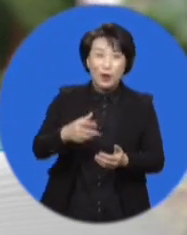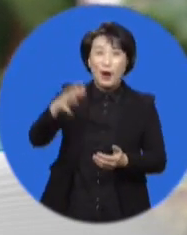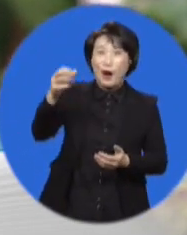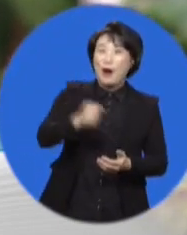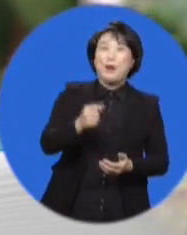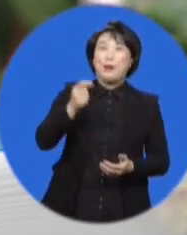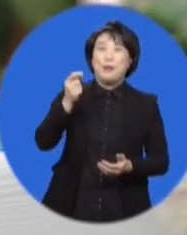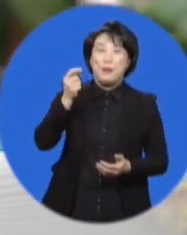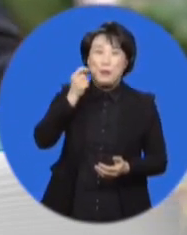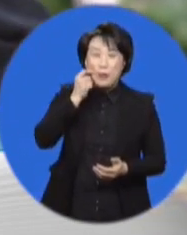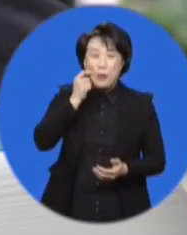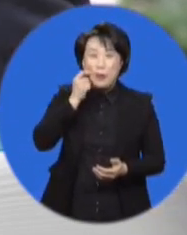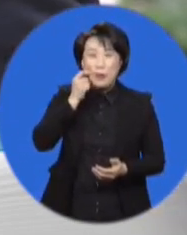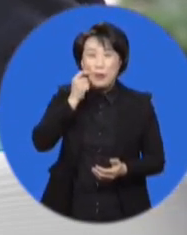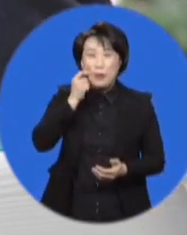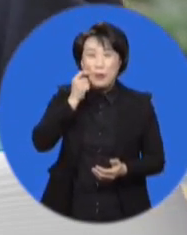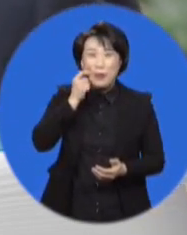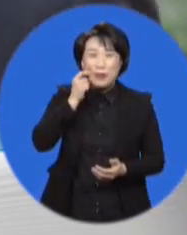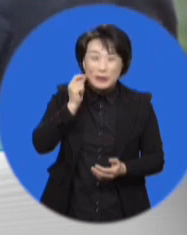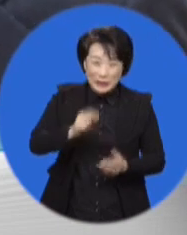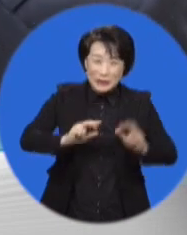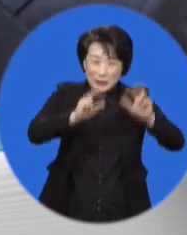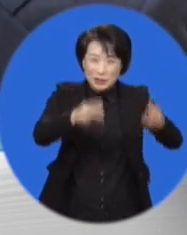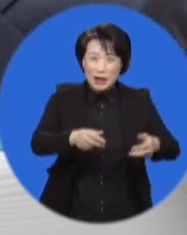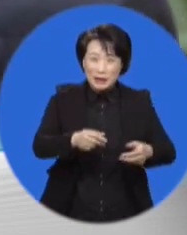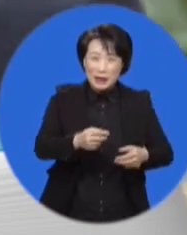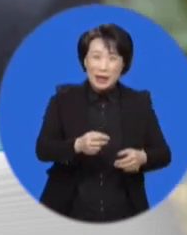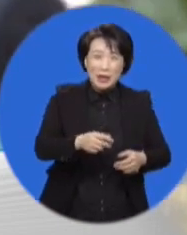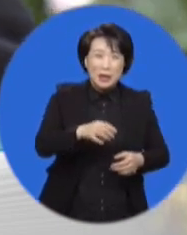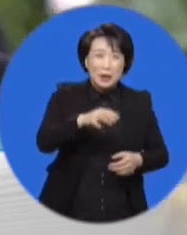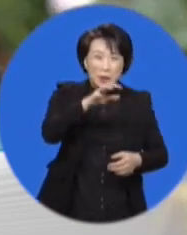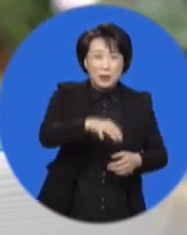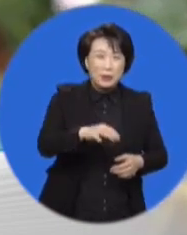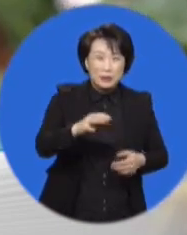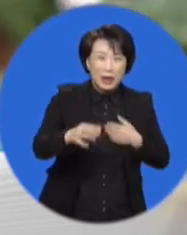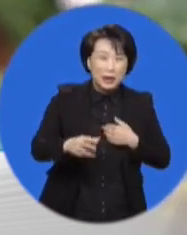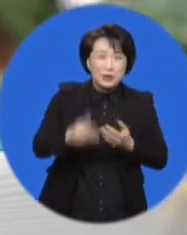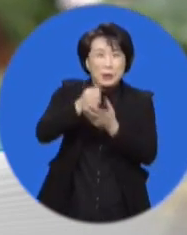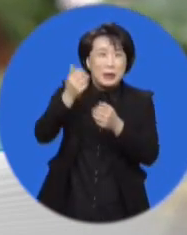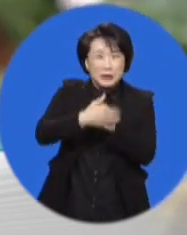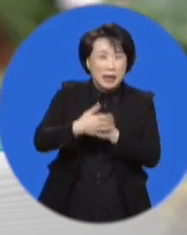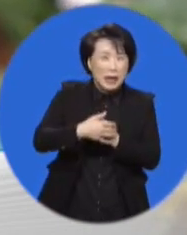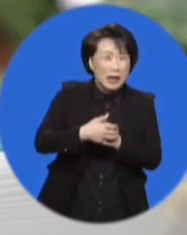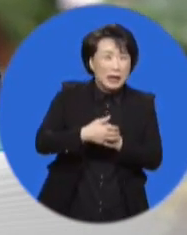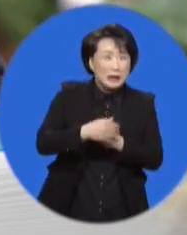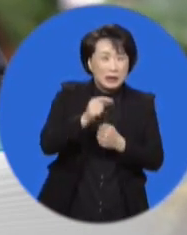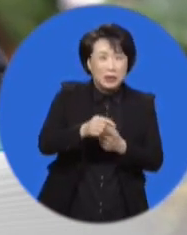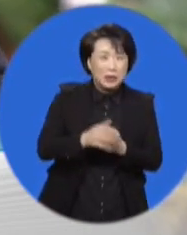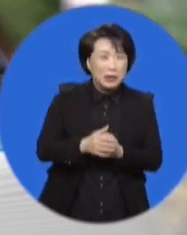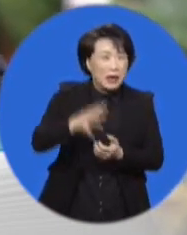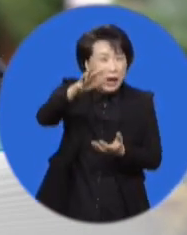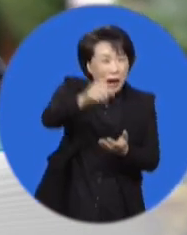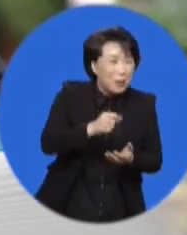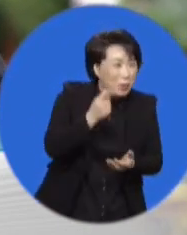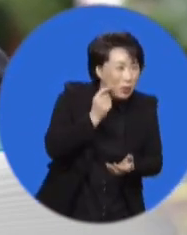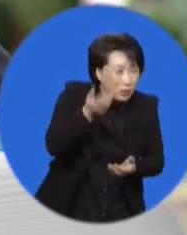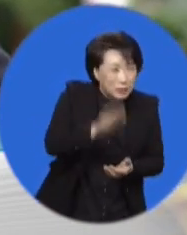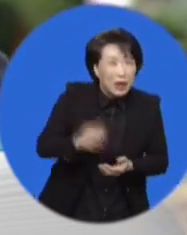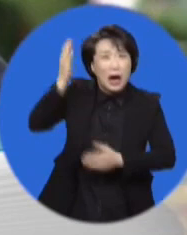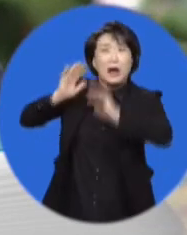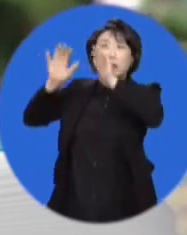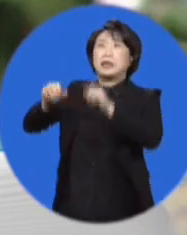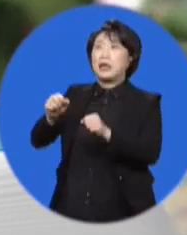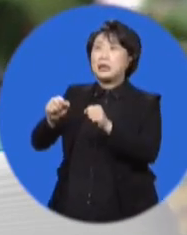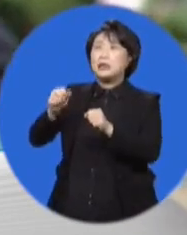수 없는 이 지구 안에 있는 공간에서는 얻을 수 없는 그런 은혜를 하늘에 계신